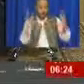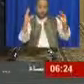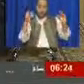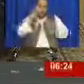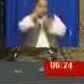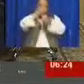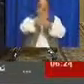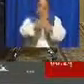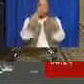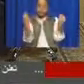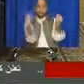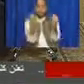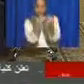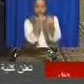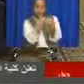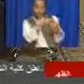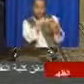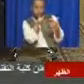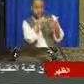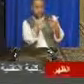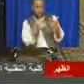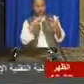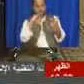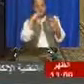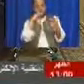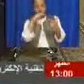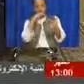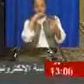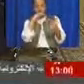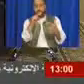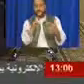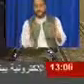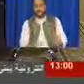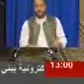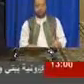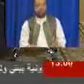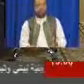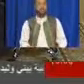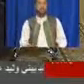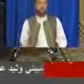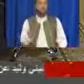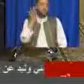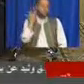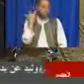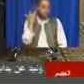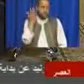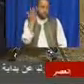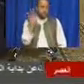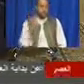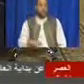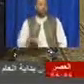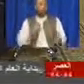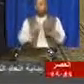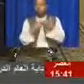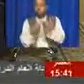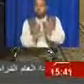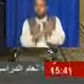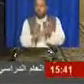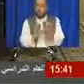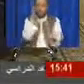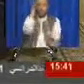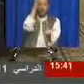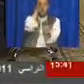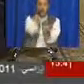بالضبط ويبينوا لهم يعني ما يترتب على التنازل لان من يترك شيء يعني لا يتركه هكذا